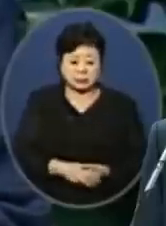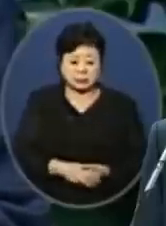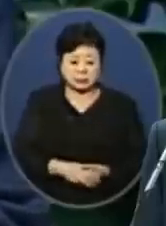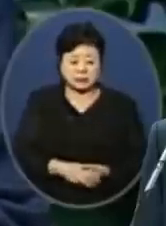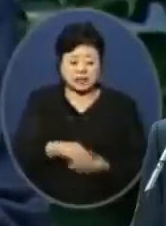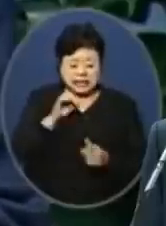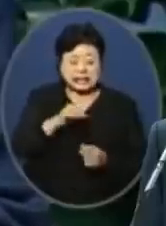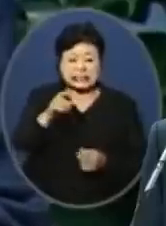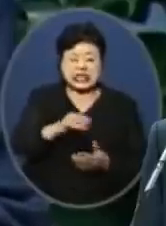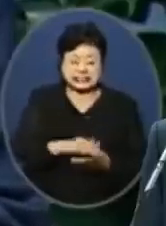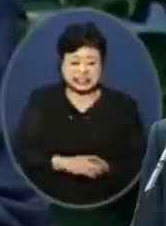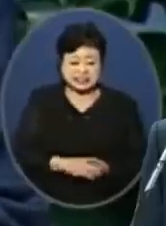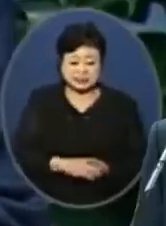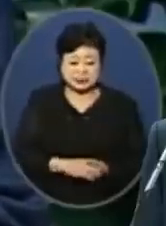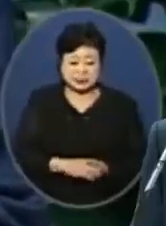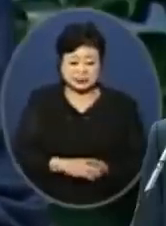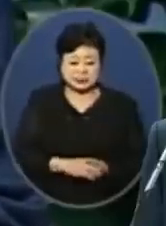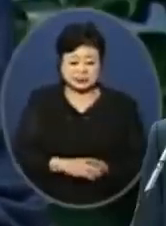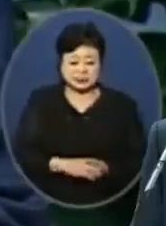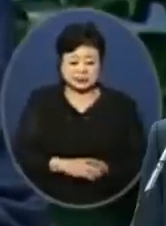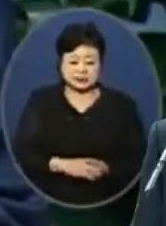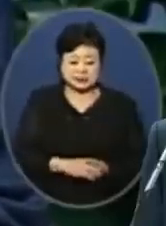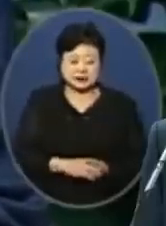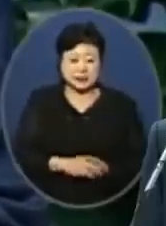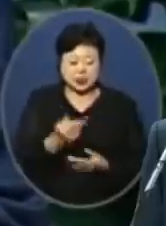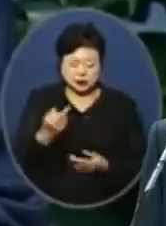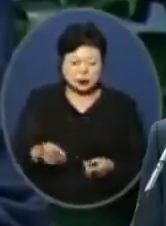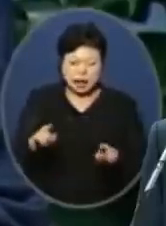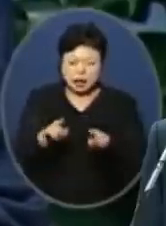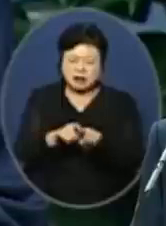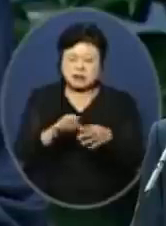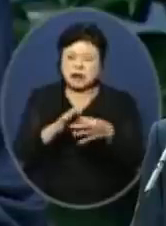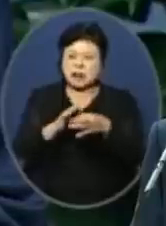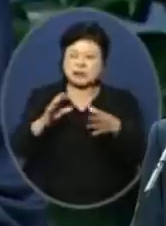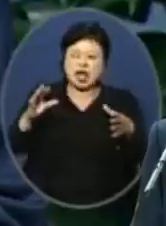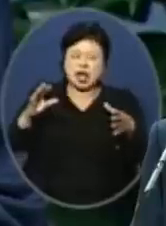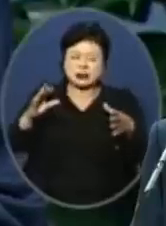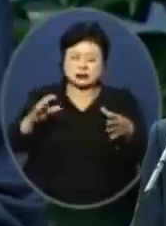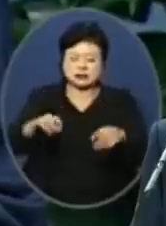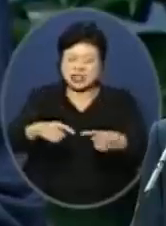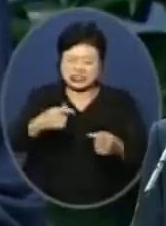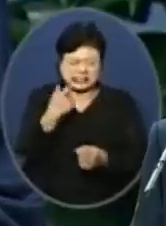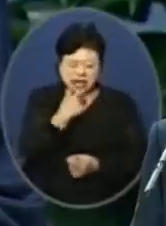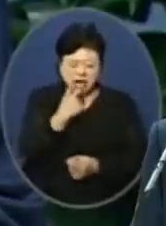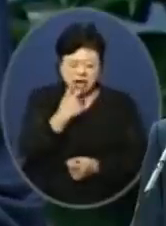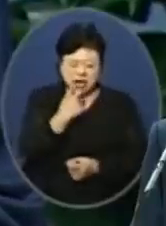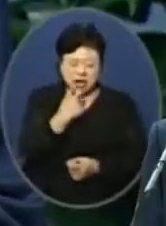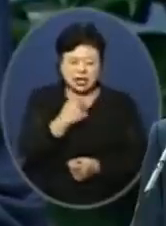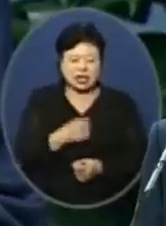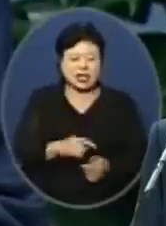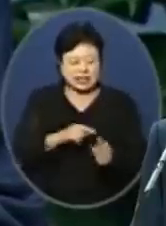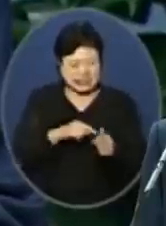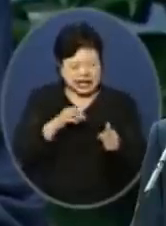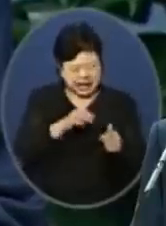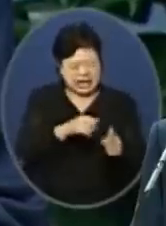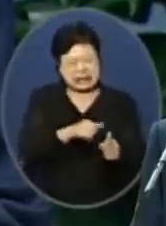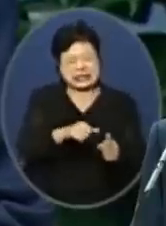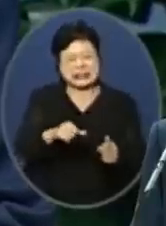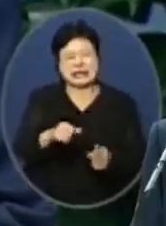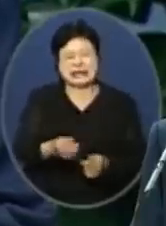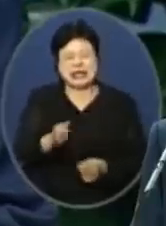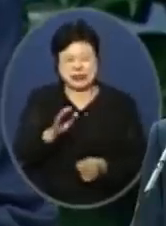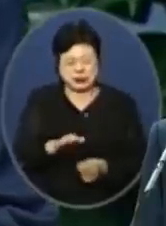처벌해야죠. 그런 놈하고 나는 상관하지 않습니다. 나는 안 들어가겠습니다. 아버지가 얘야